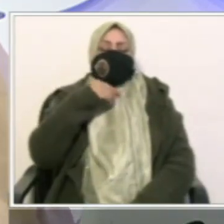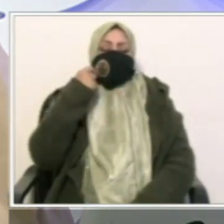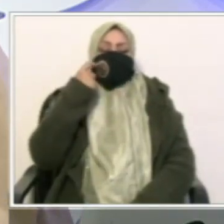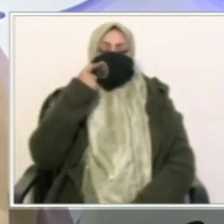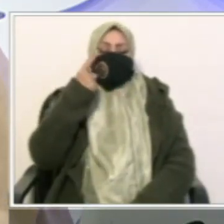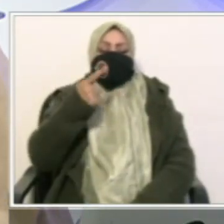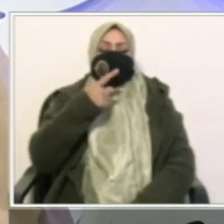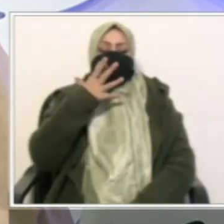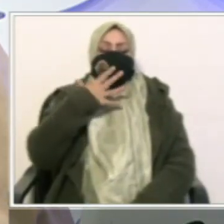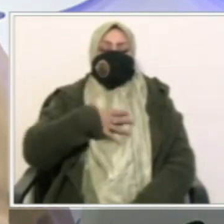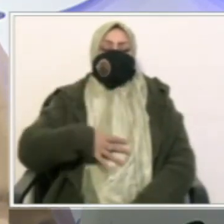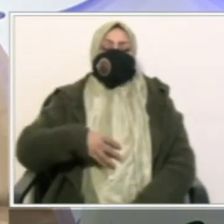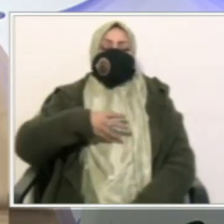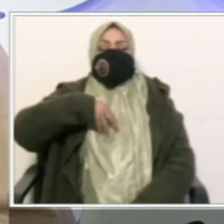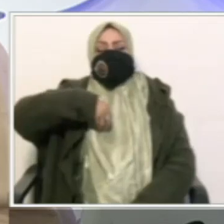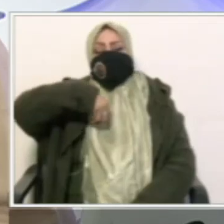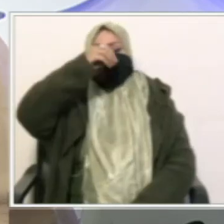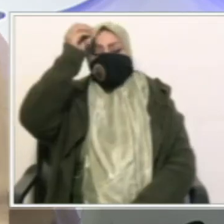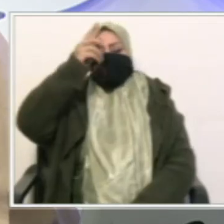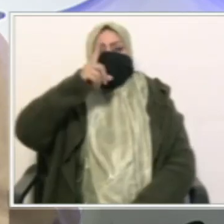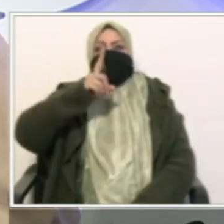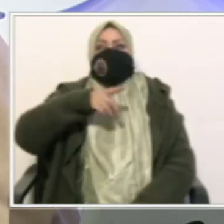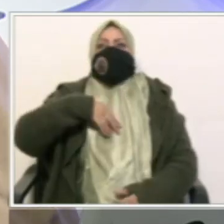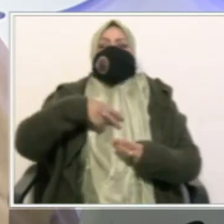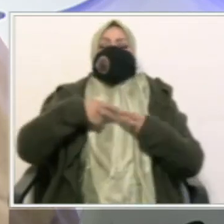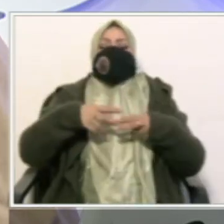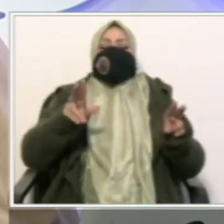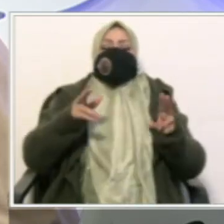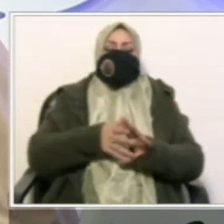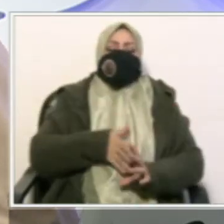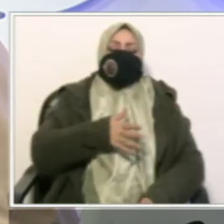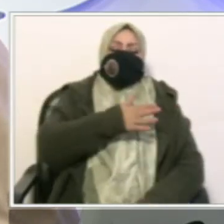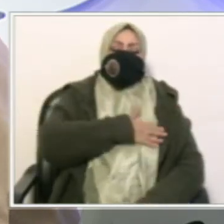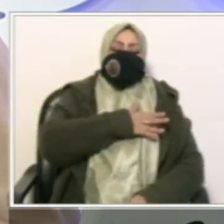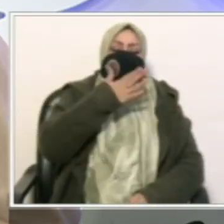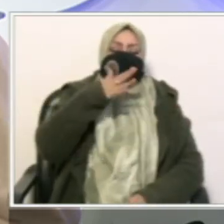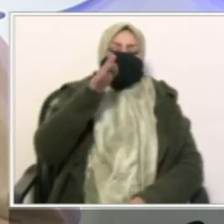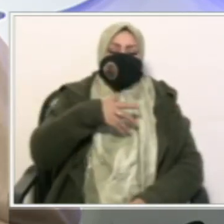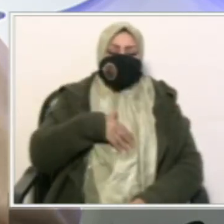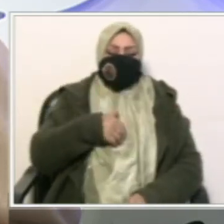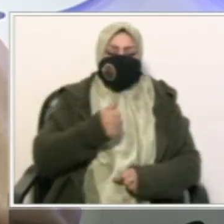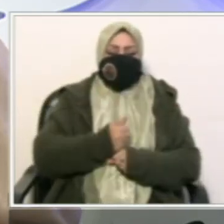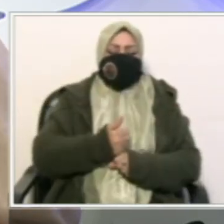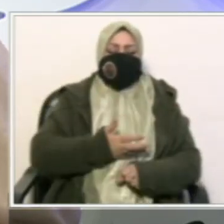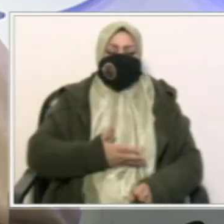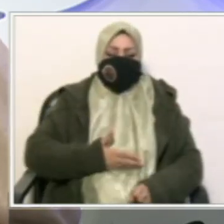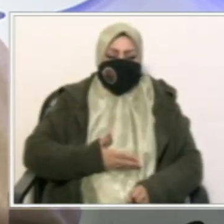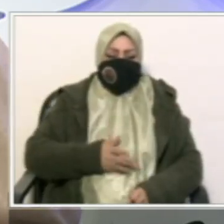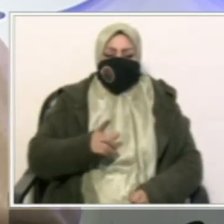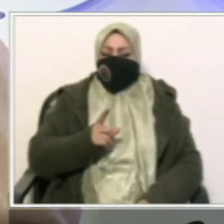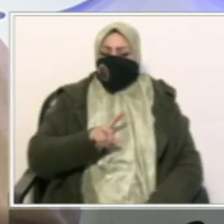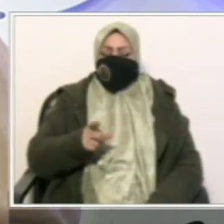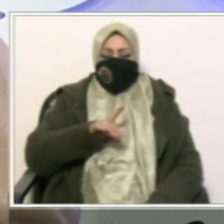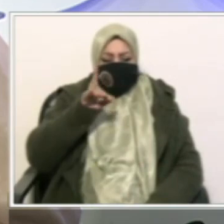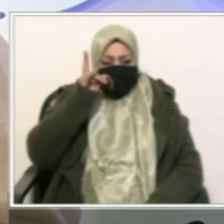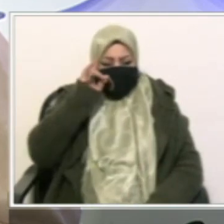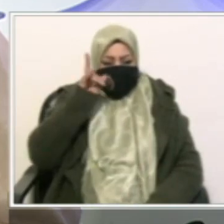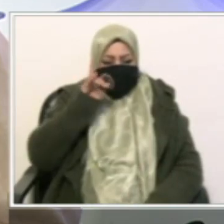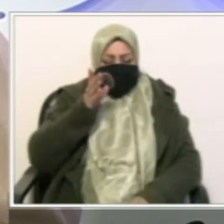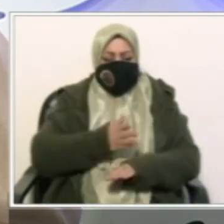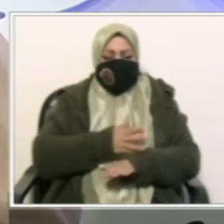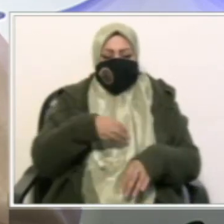وعن وطننا، فلن نمل. أما أنتم فلكم التاريخ والعار والشنار